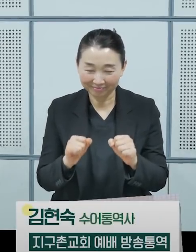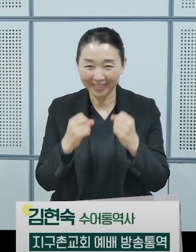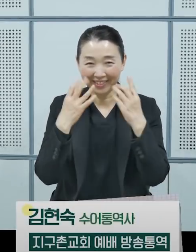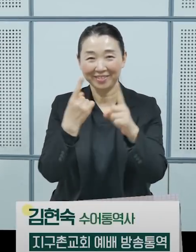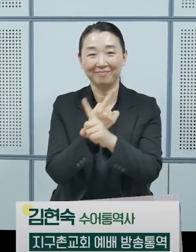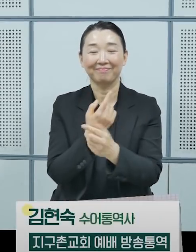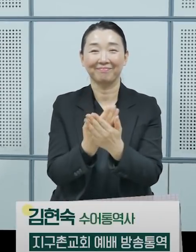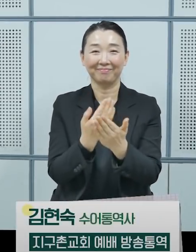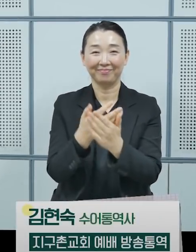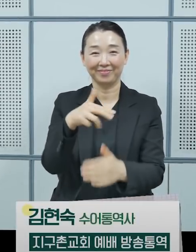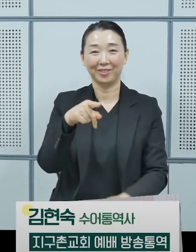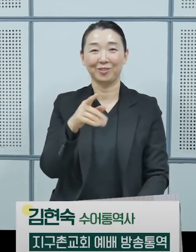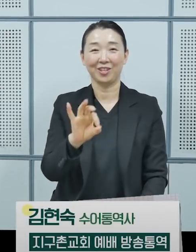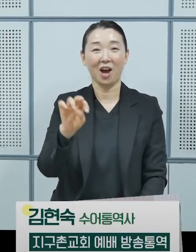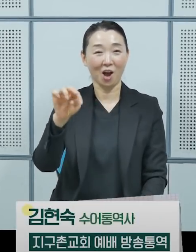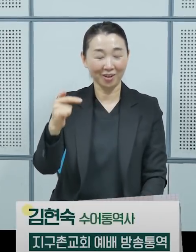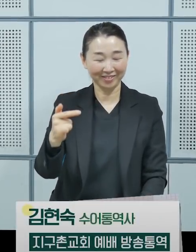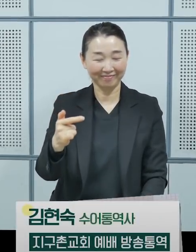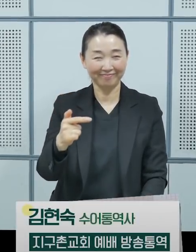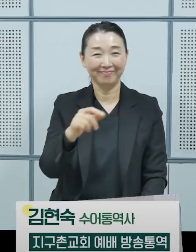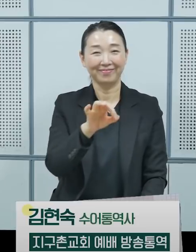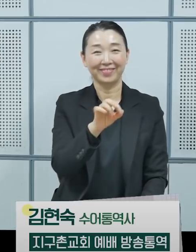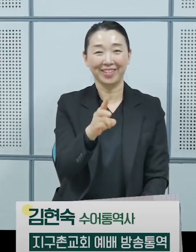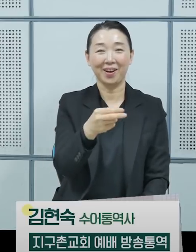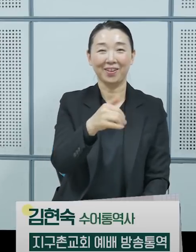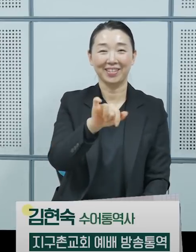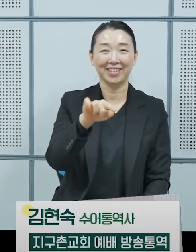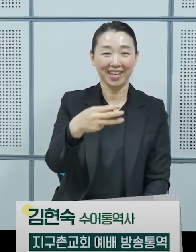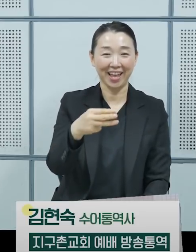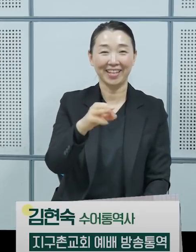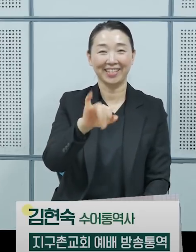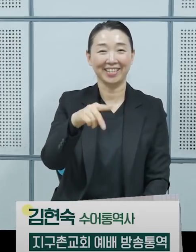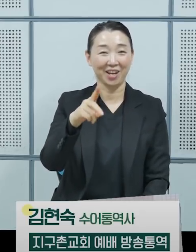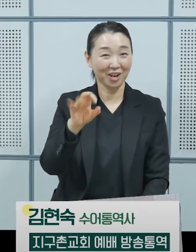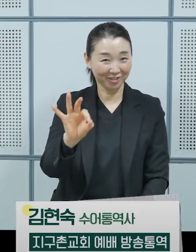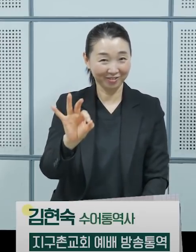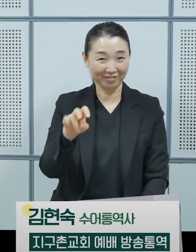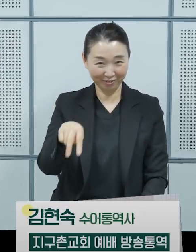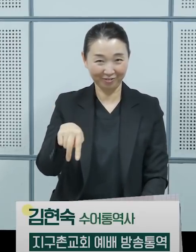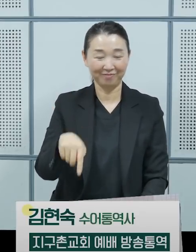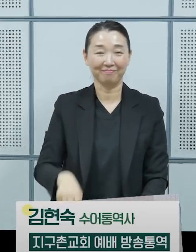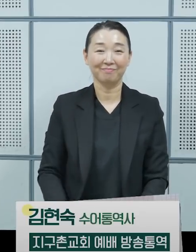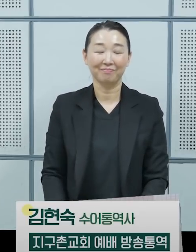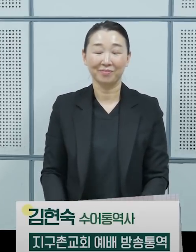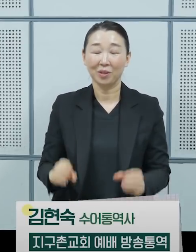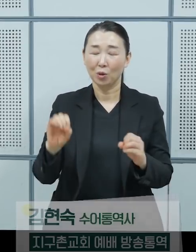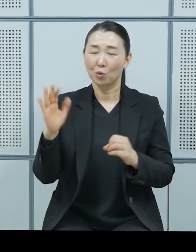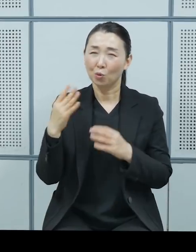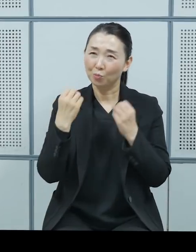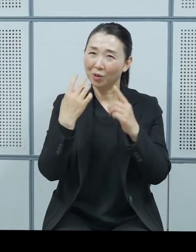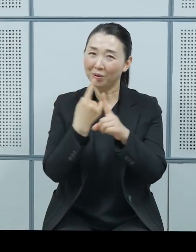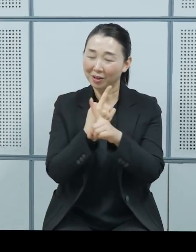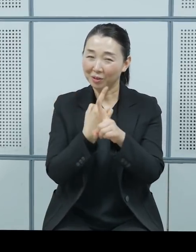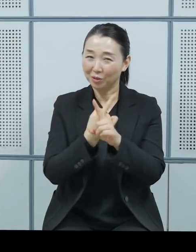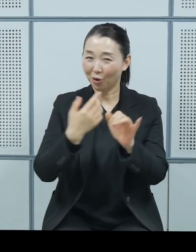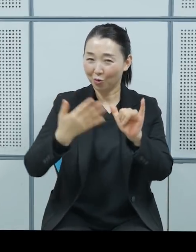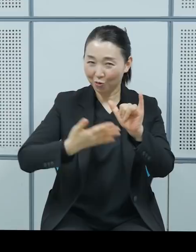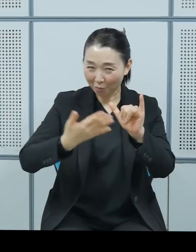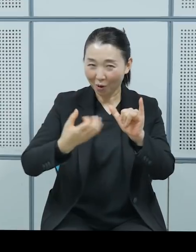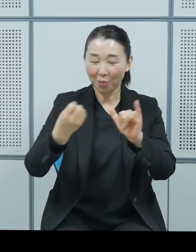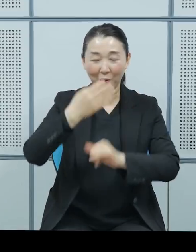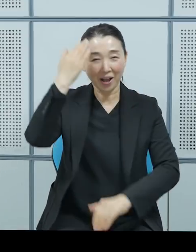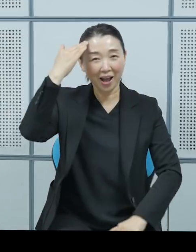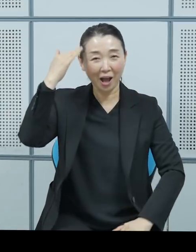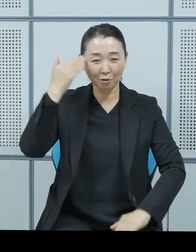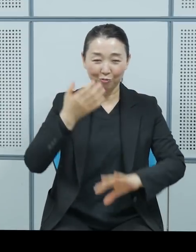안녕하세요. 새롭게 하소서 주영훈입니다. 안녕하세요. 연일입니다. 안녕하세요. 이정수입니다. 요즘 새롭게 하소서를요, 이 유튜브를 통해서 국내는